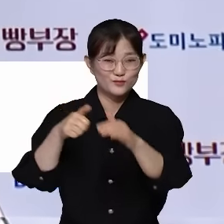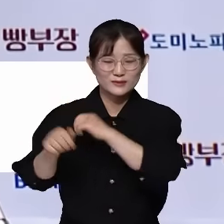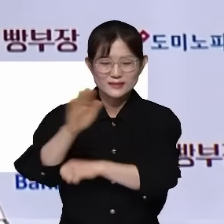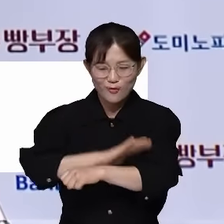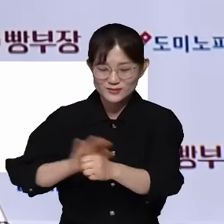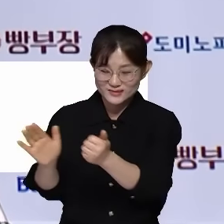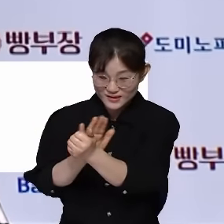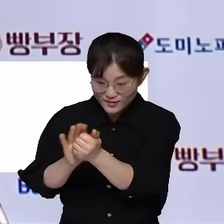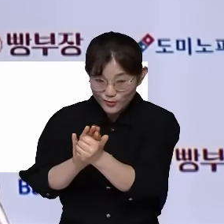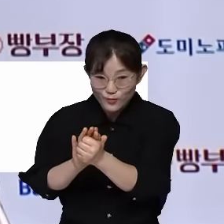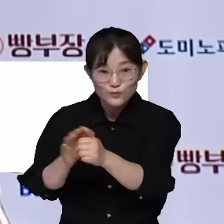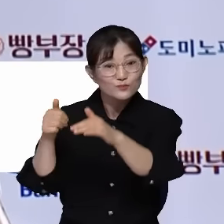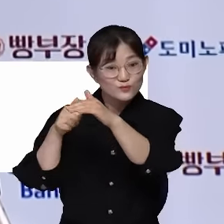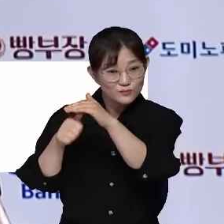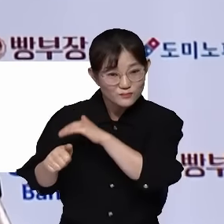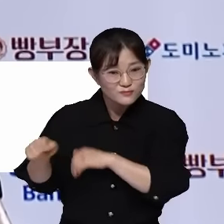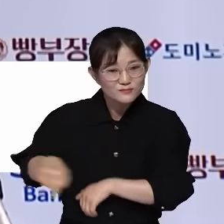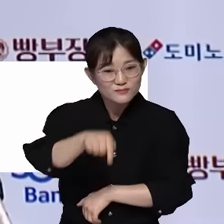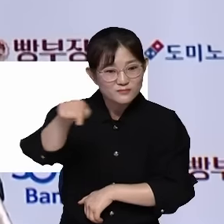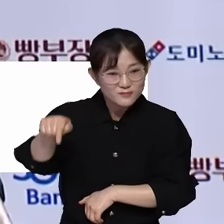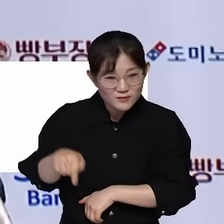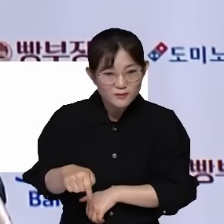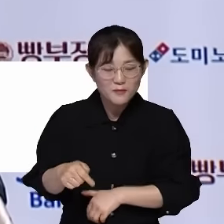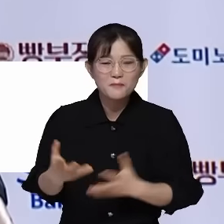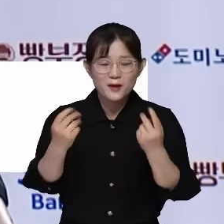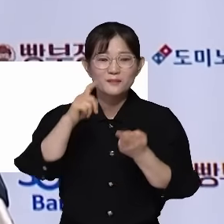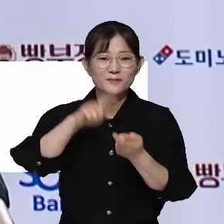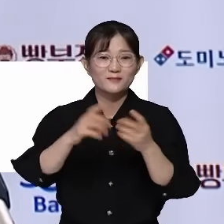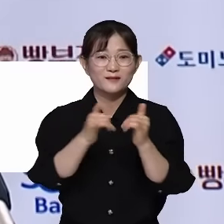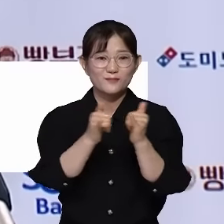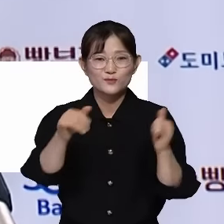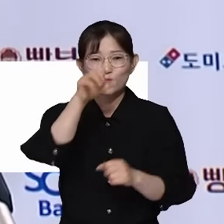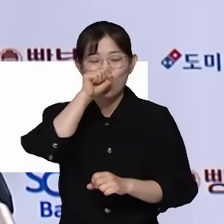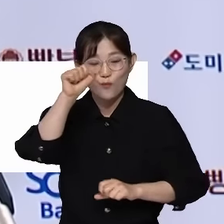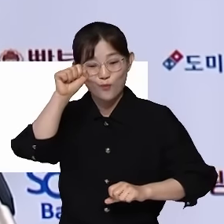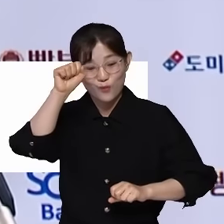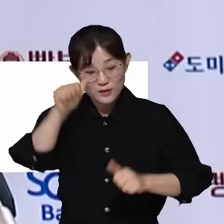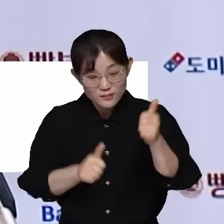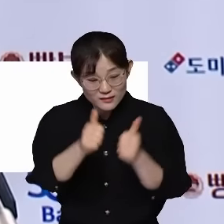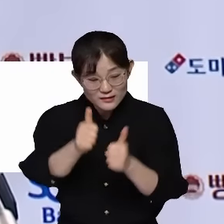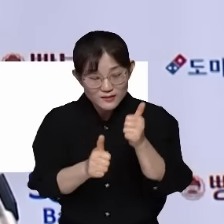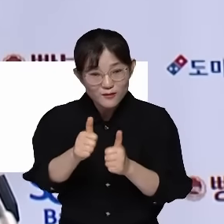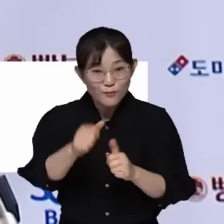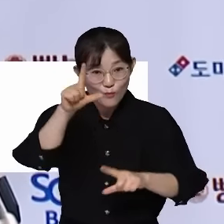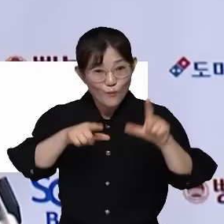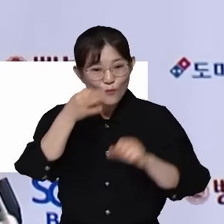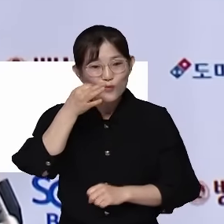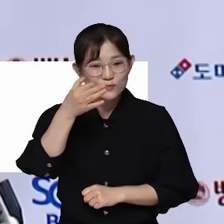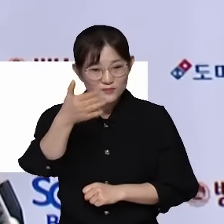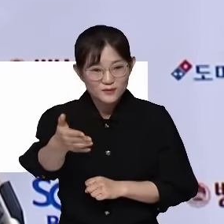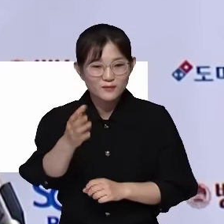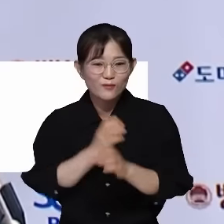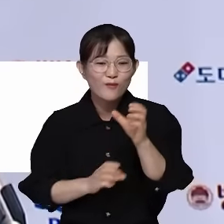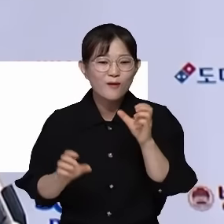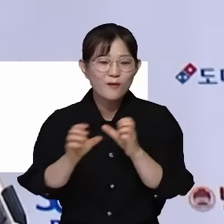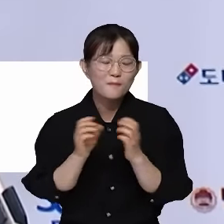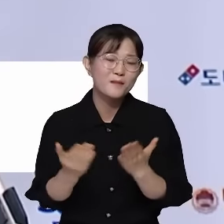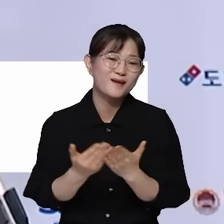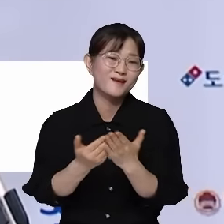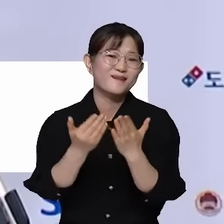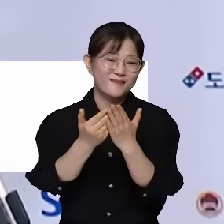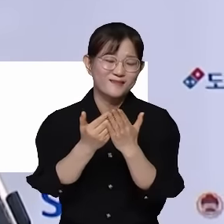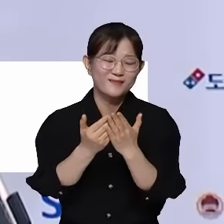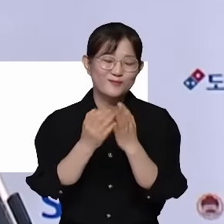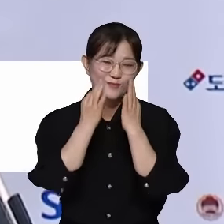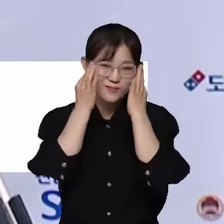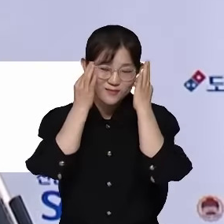잘하고 선수들도 이 많은 팬분들 앞에서 좋은 플레이 펼칠 수 있는 그런 좋은 팀으로 앞으로 거듭나기를 서로